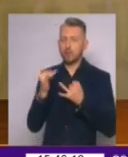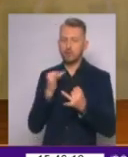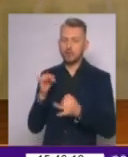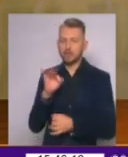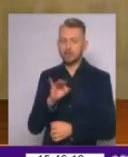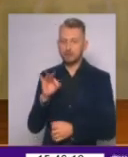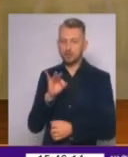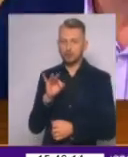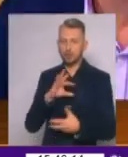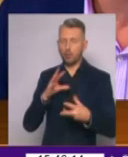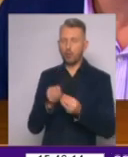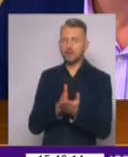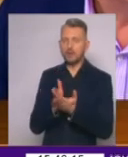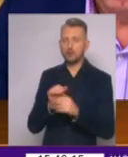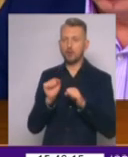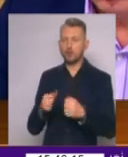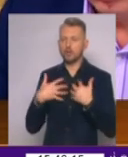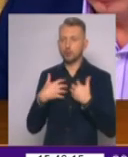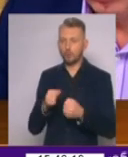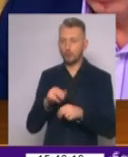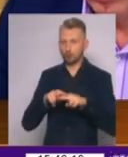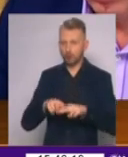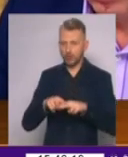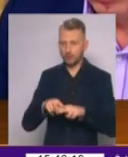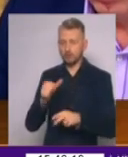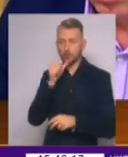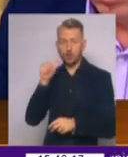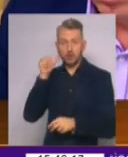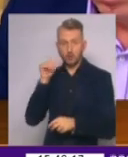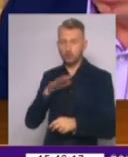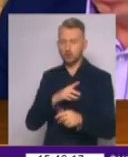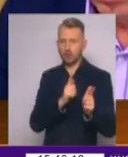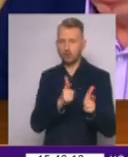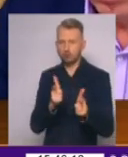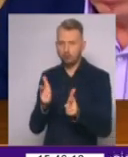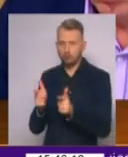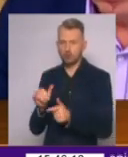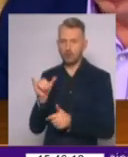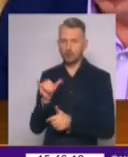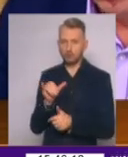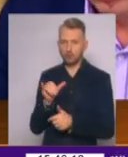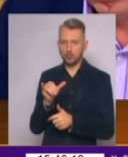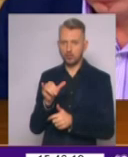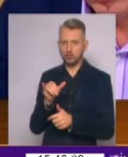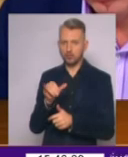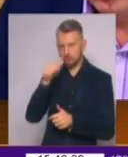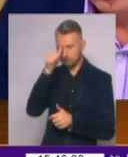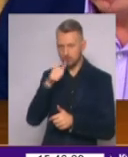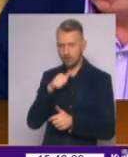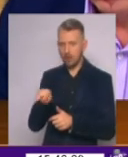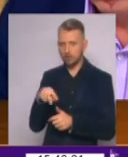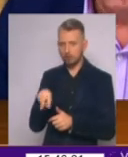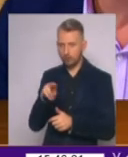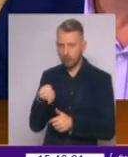приводу концепції охорони здоров'я у столиці. Вона минулого року була узгоджена у листопаді, і